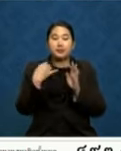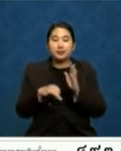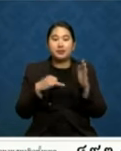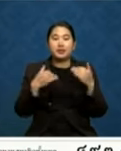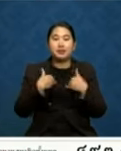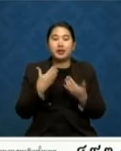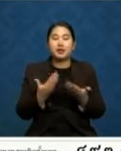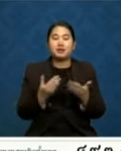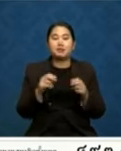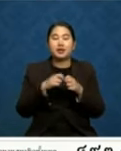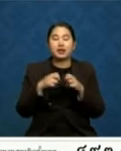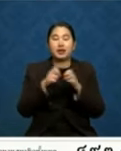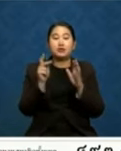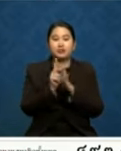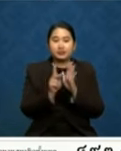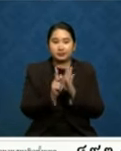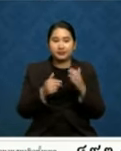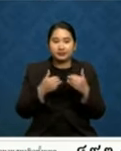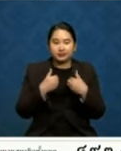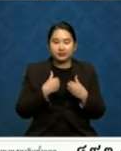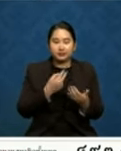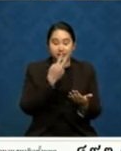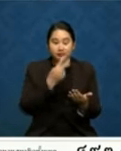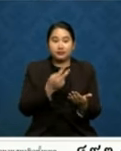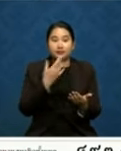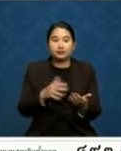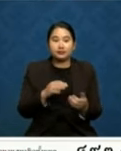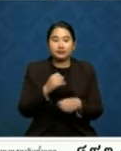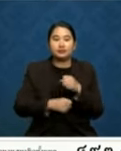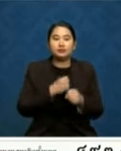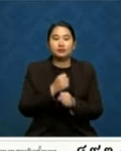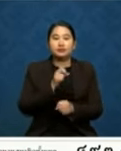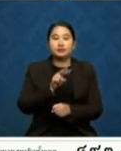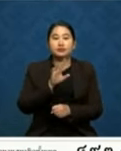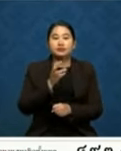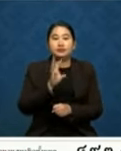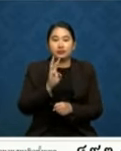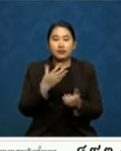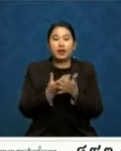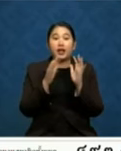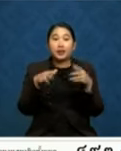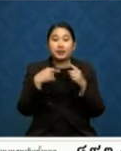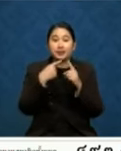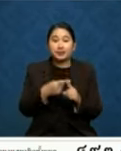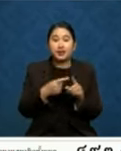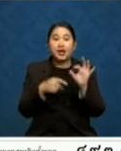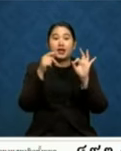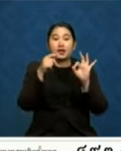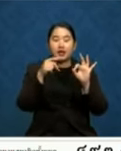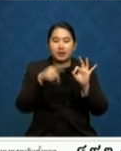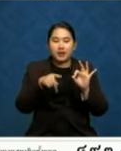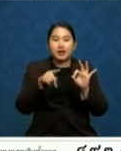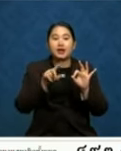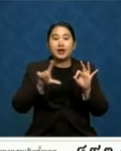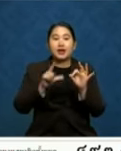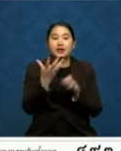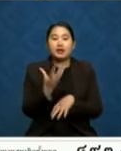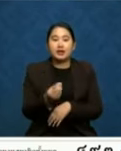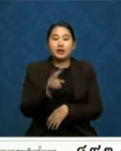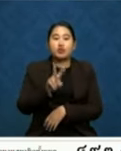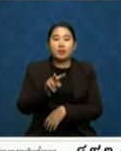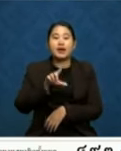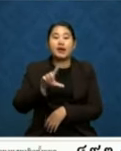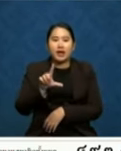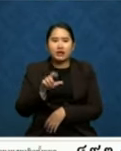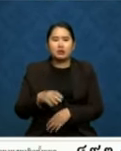ออกกฎหมายมามีปัญหาเพราะผมดูพอในที่รายงานเนี่ยปี66เนี่ยจากกําไร 9,000 กว่าล้านเหลืออยู่200กว่าล้านนะครับเราก็ไม่รู้เ